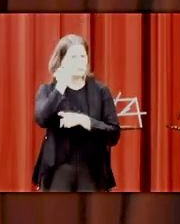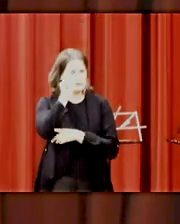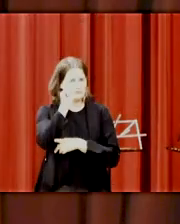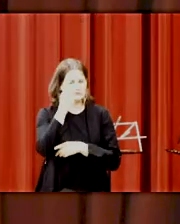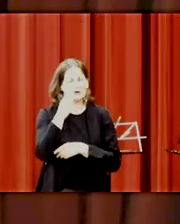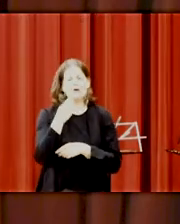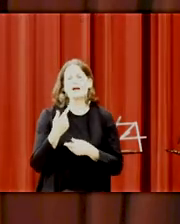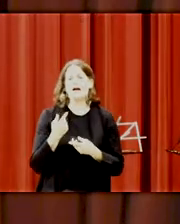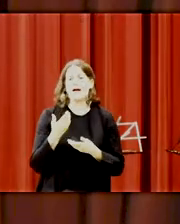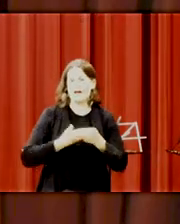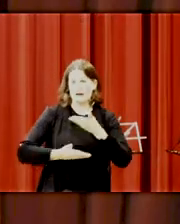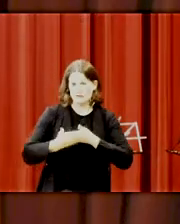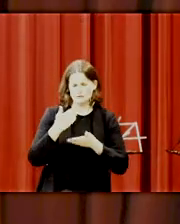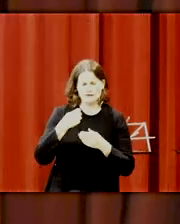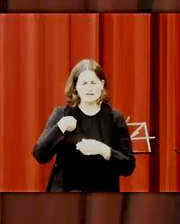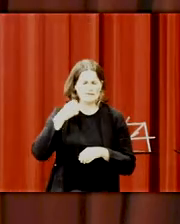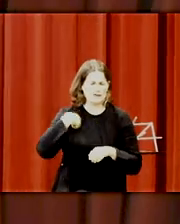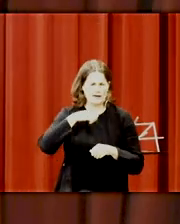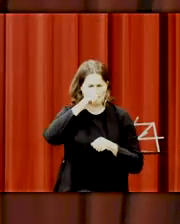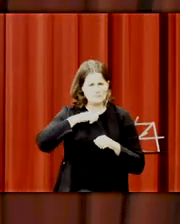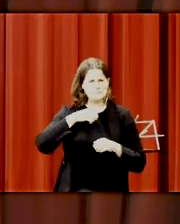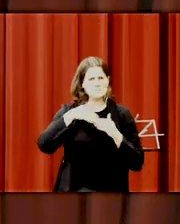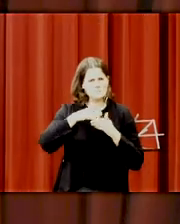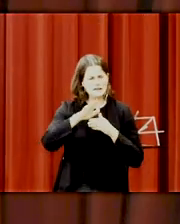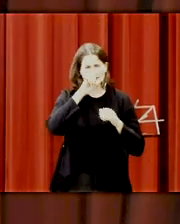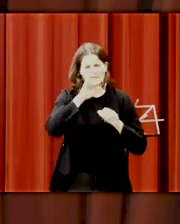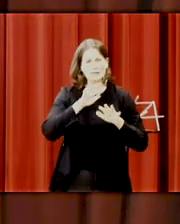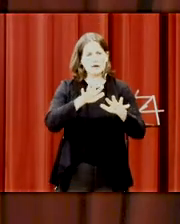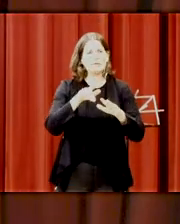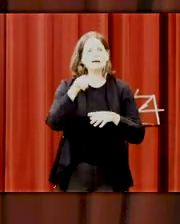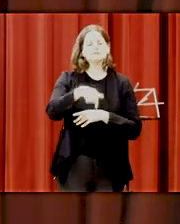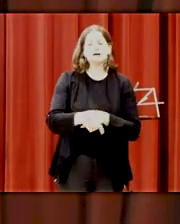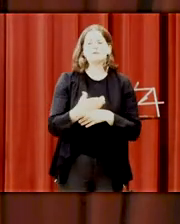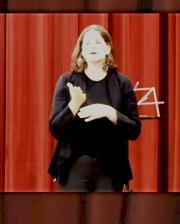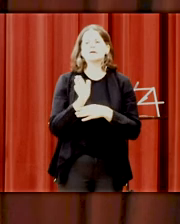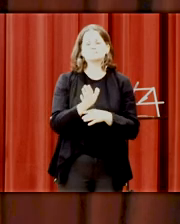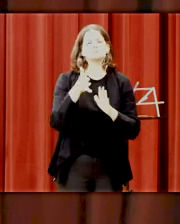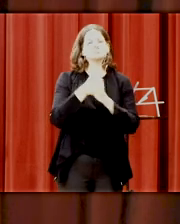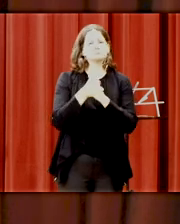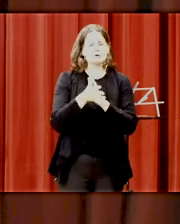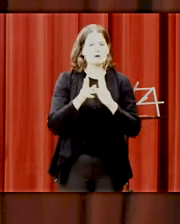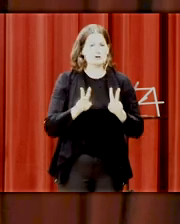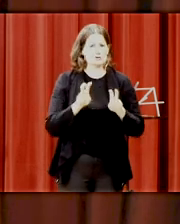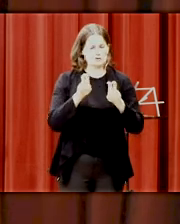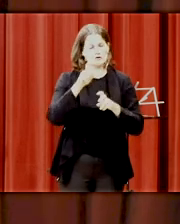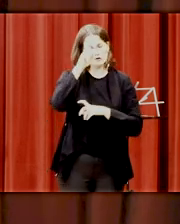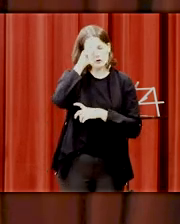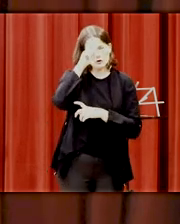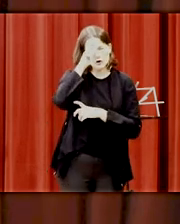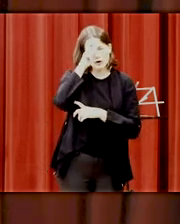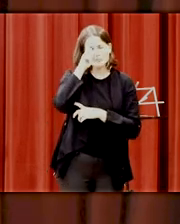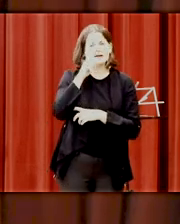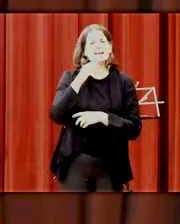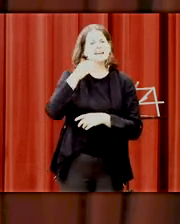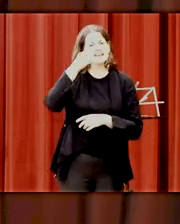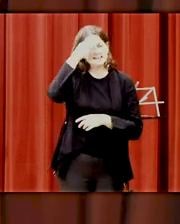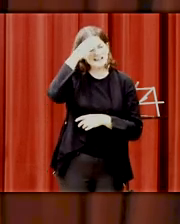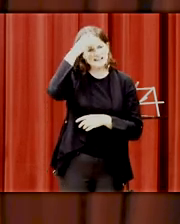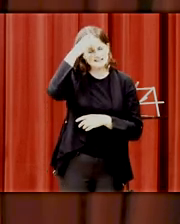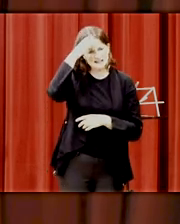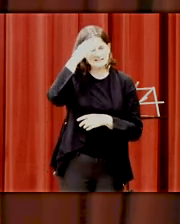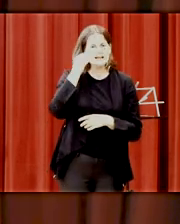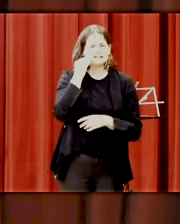títol Intel·ligència artificial transformant la relació entre la humanitat i la tecnologia. Benvinguda.